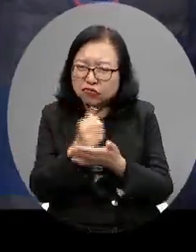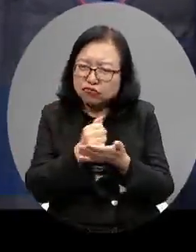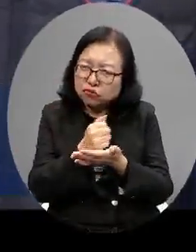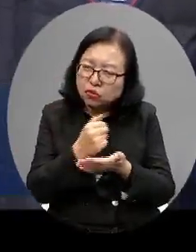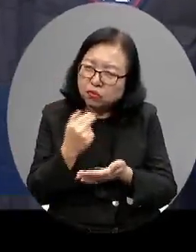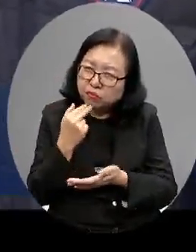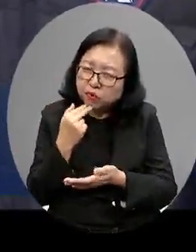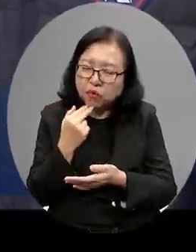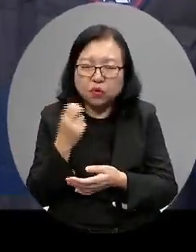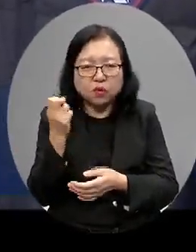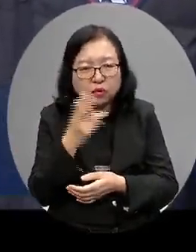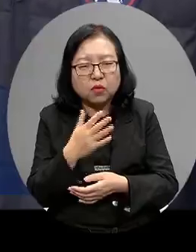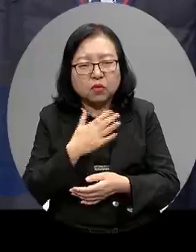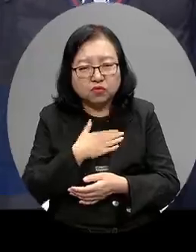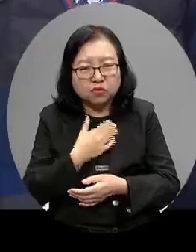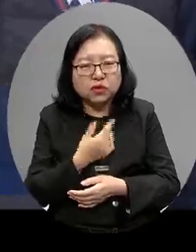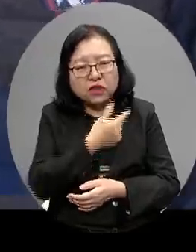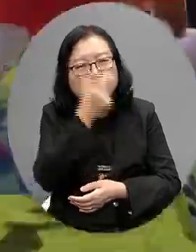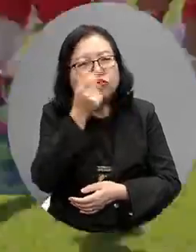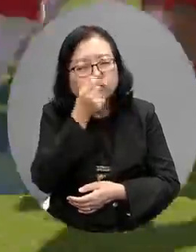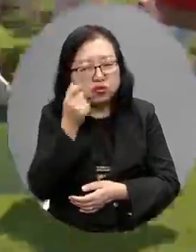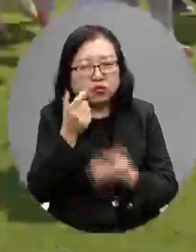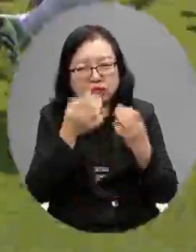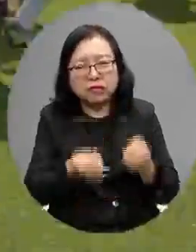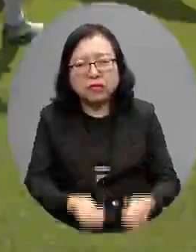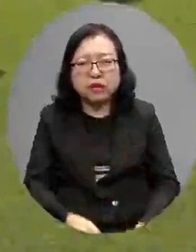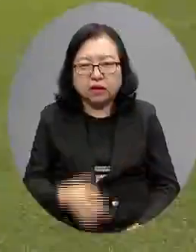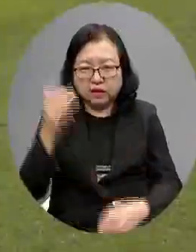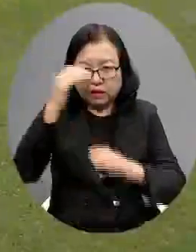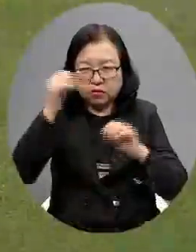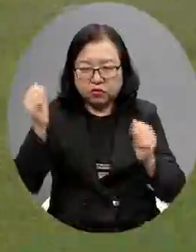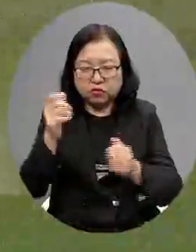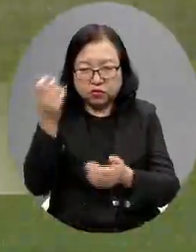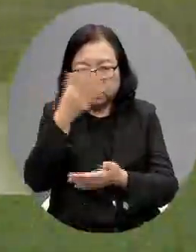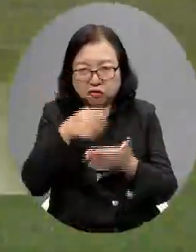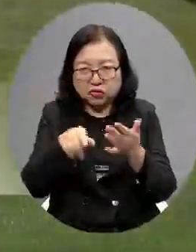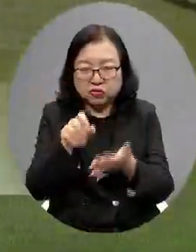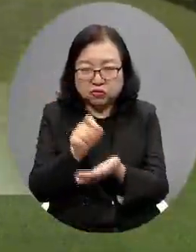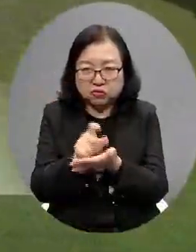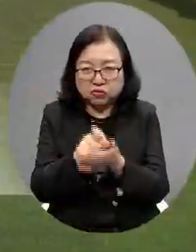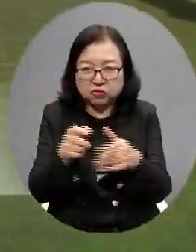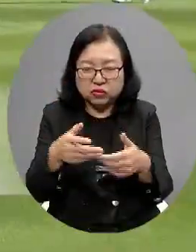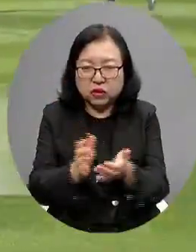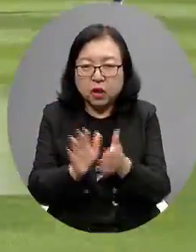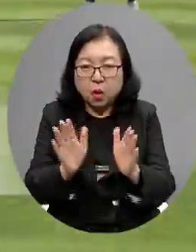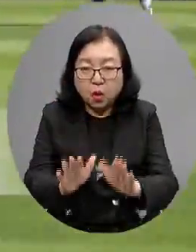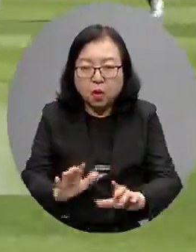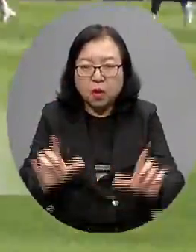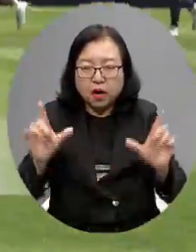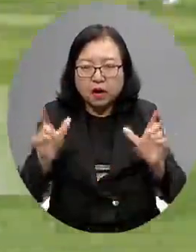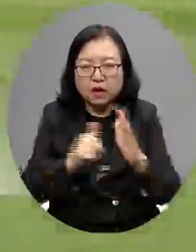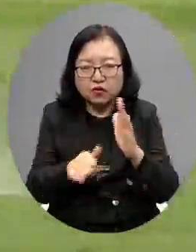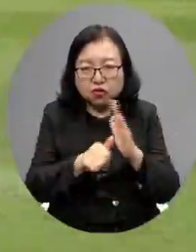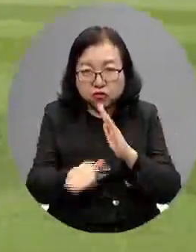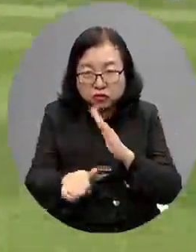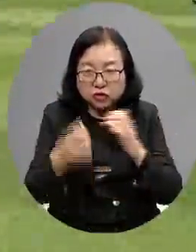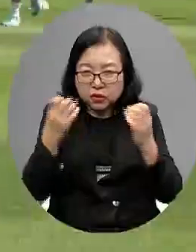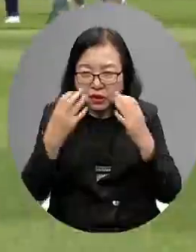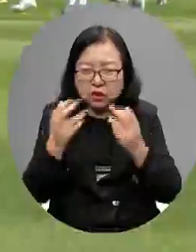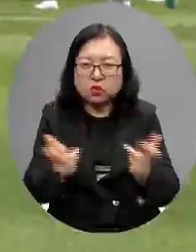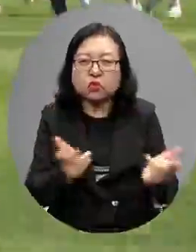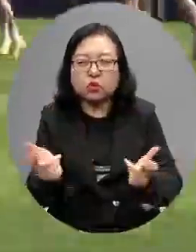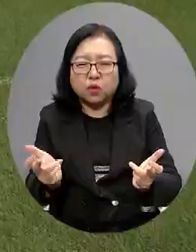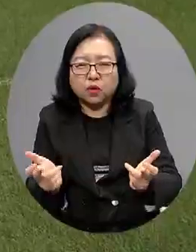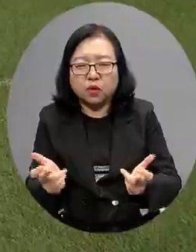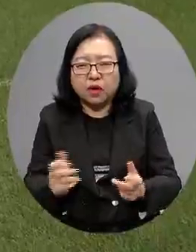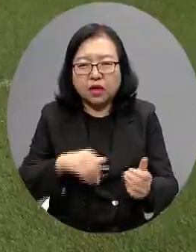저희가 좀 많이 모자랐던 부분이 있었던 거 같습니다 충북 청주 FC 올해 안에 선수단을 개편할 방침입니다 열악한 재정을